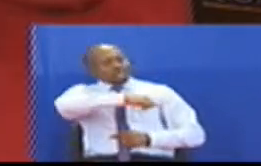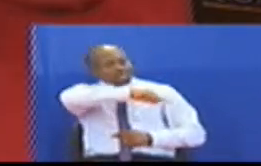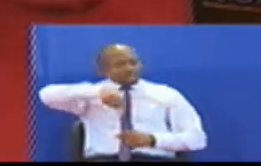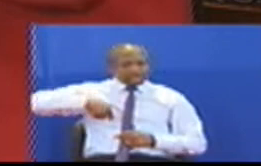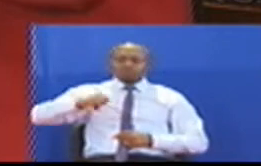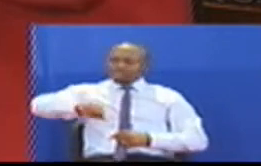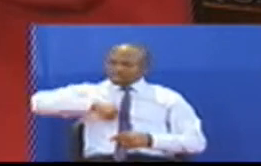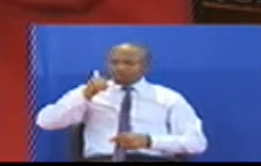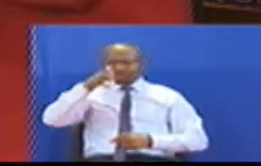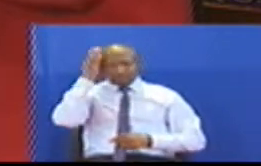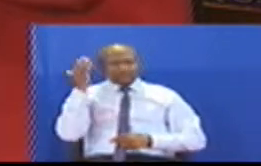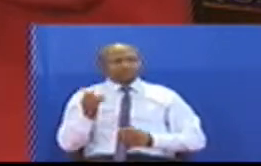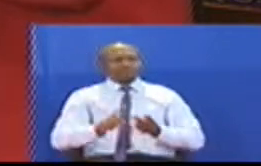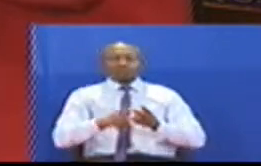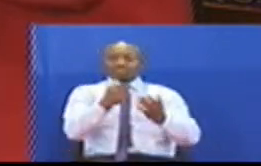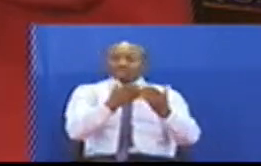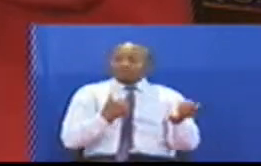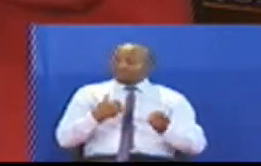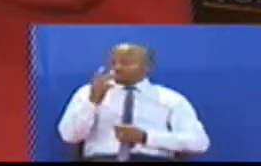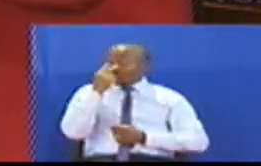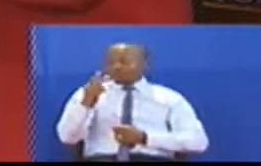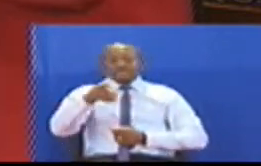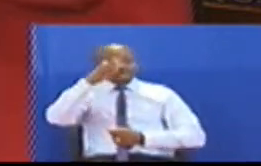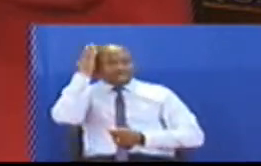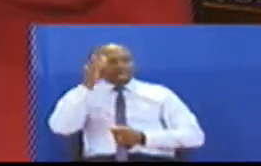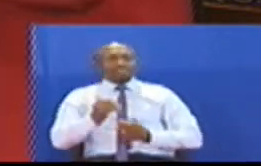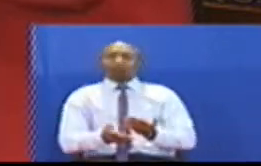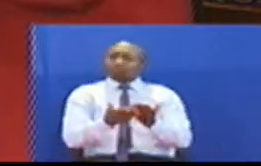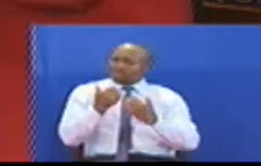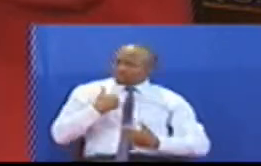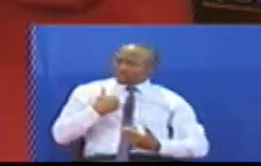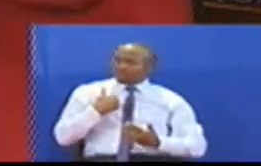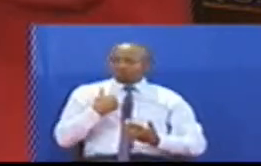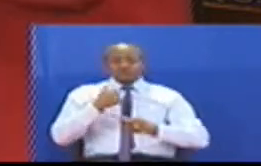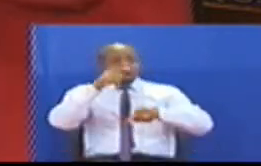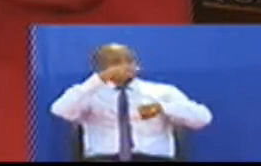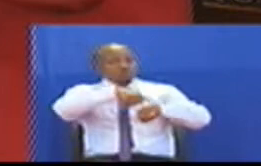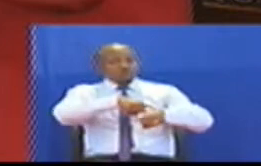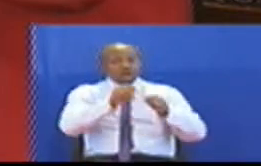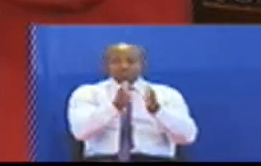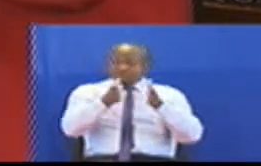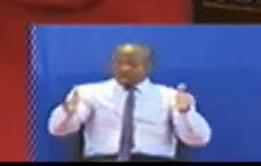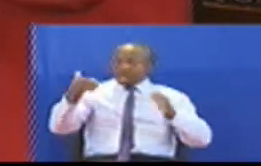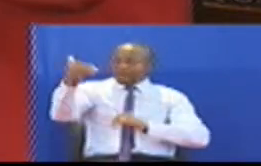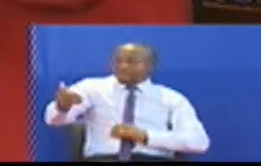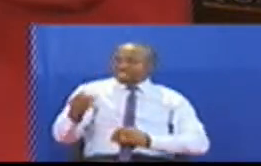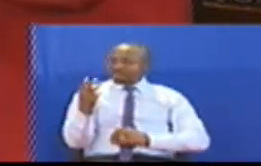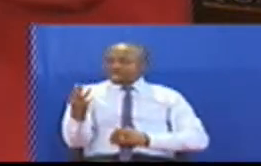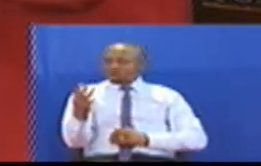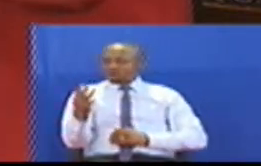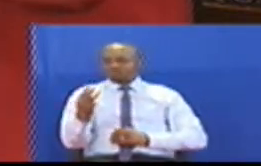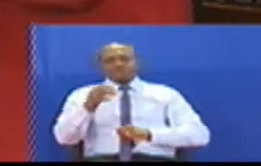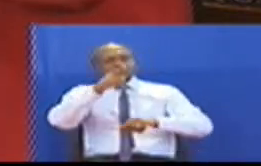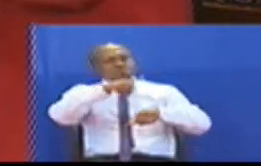wenyewe. Kwa sababu ningeona kama serikali ingeweza kusaidia, basi huu muda ambao tumewapa miezi mitatu, ambao ni